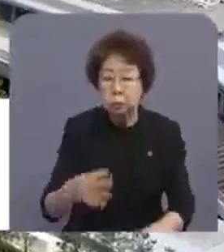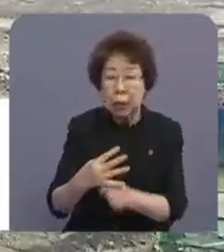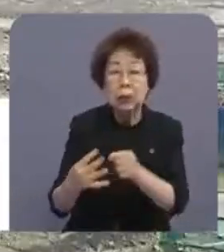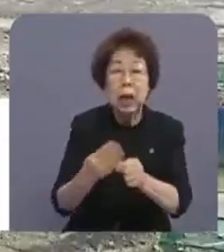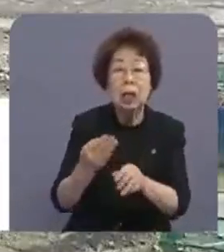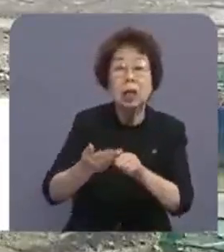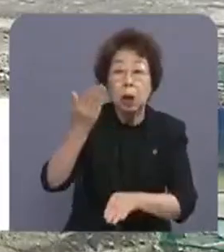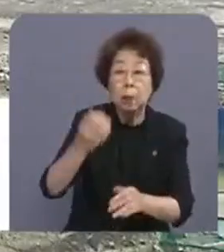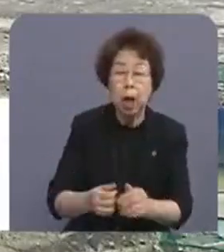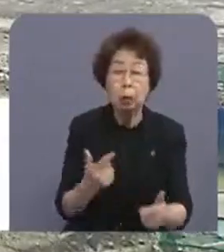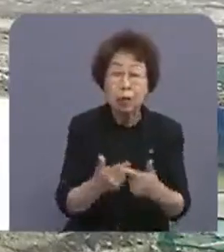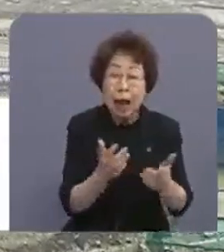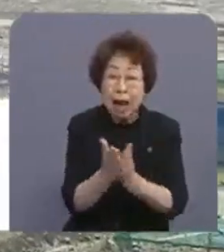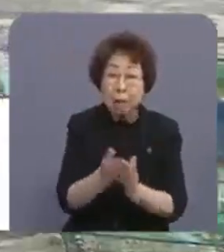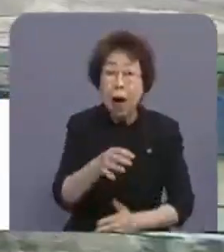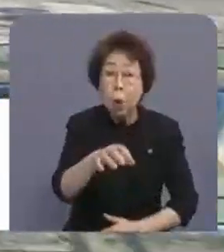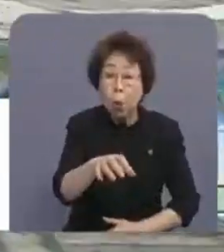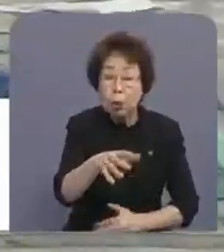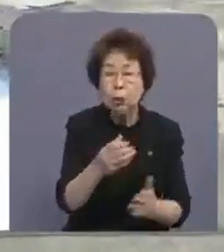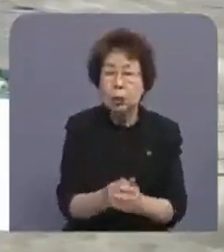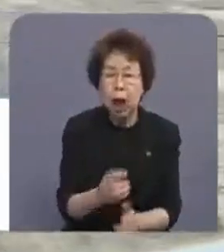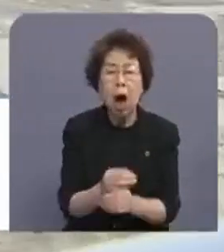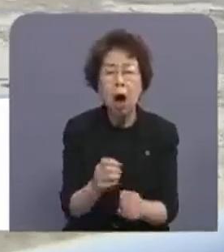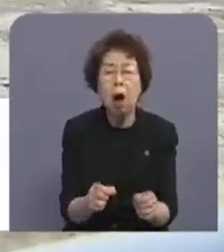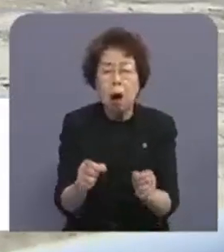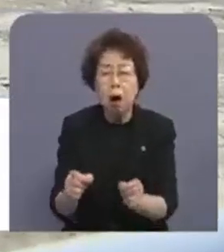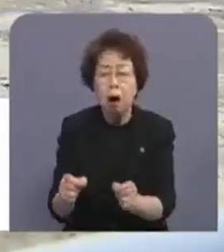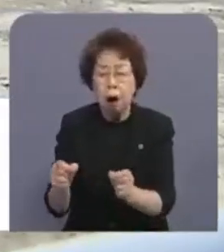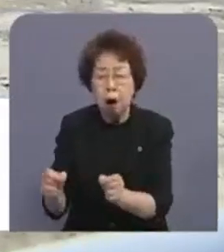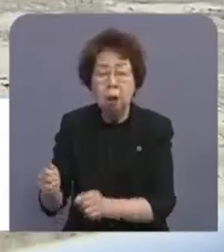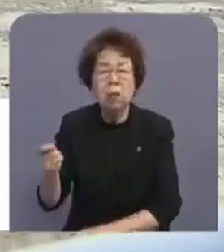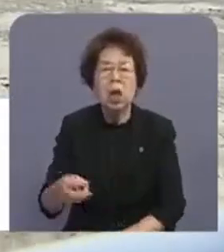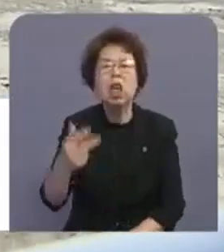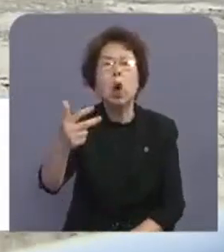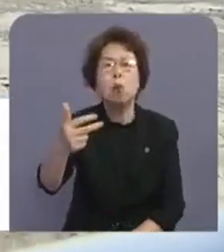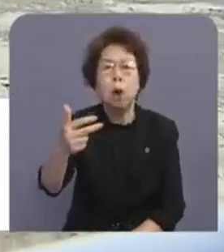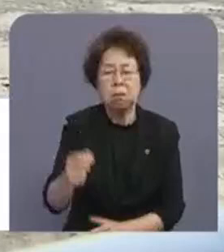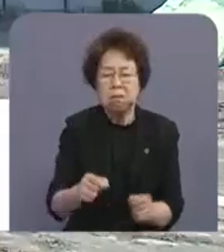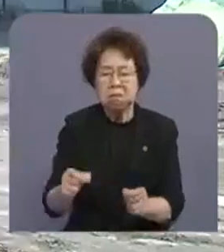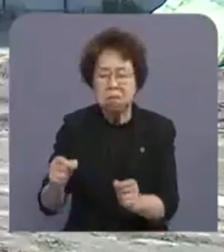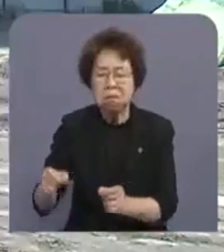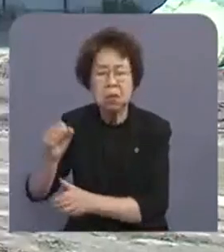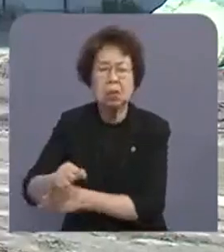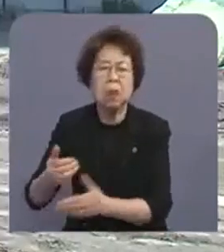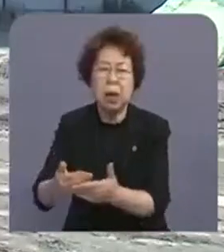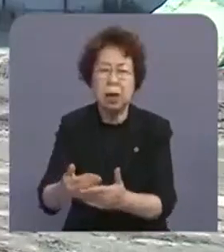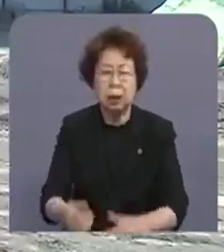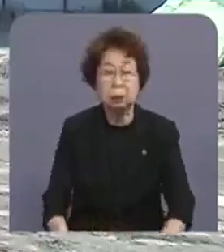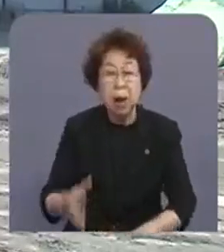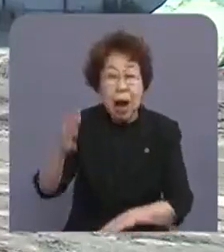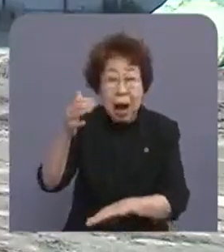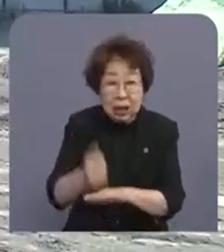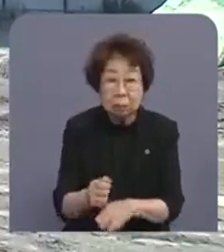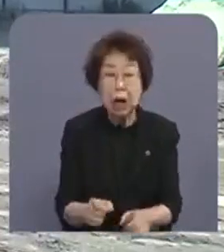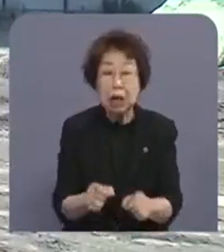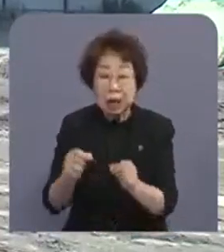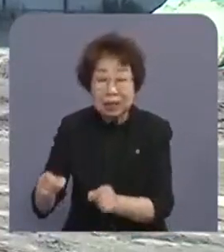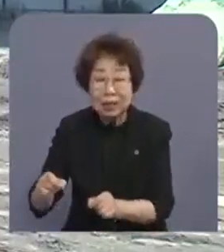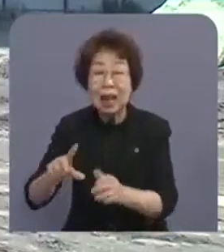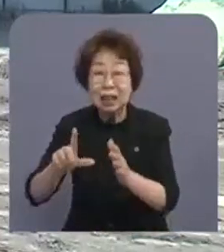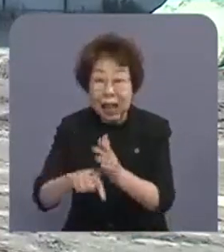가까이 부산항만공사는 기한 연장을 7차례나 승인했습니다. 특히 마지막 연장 승인